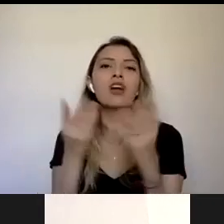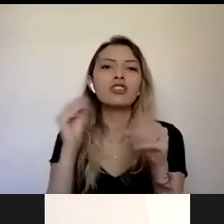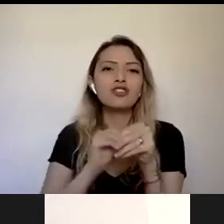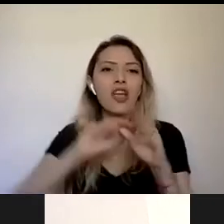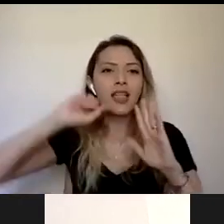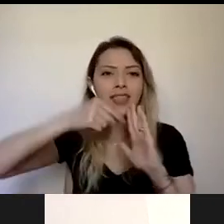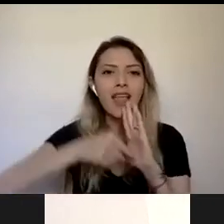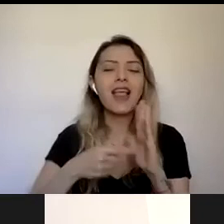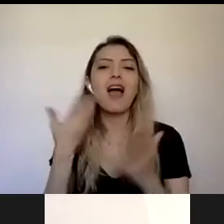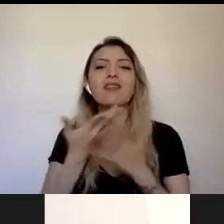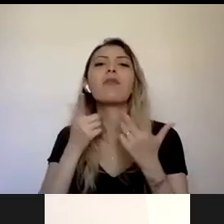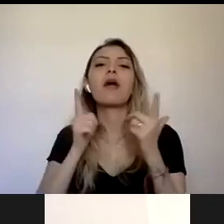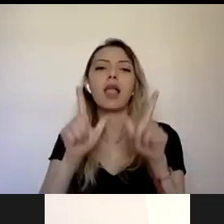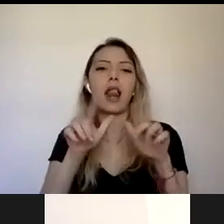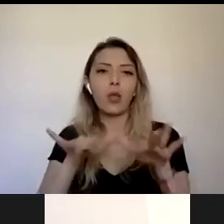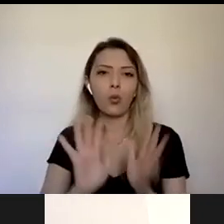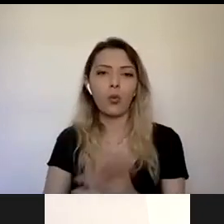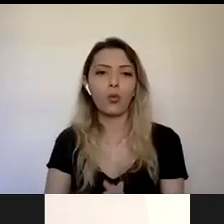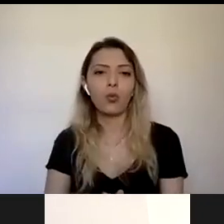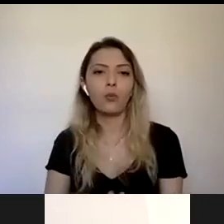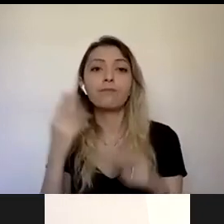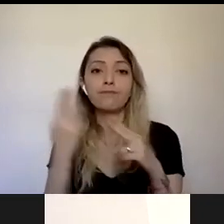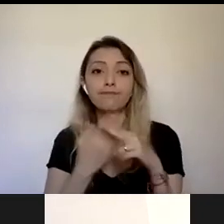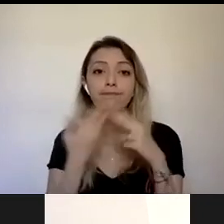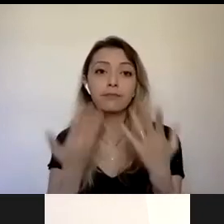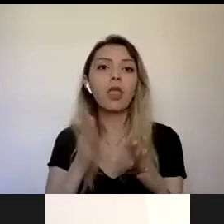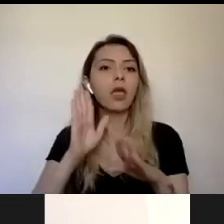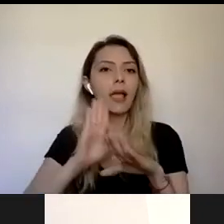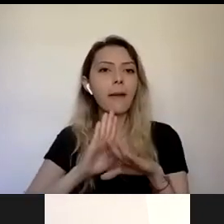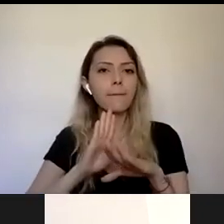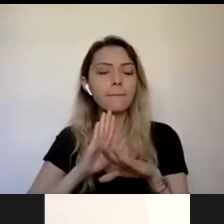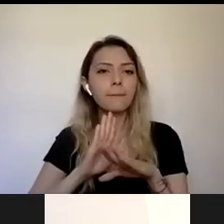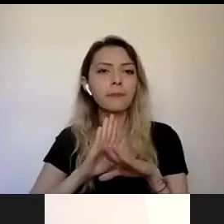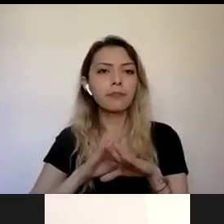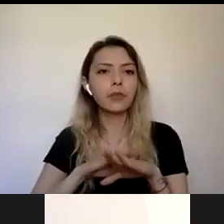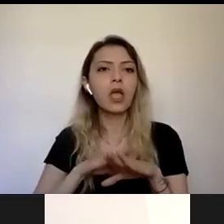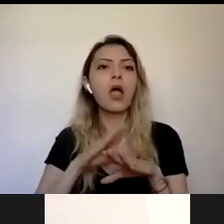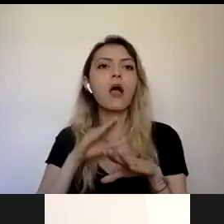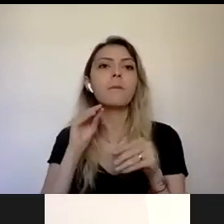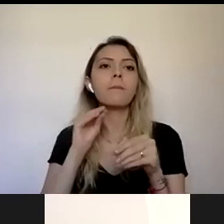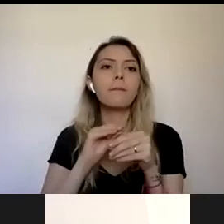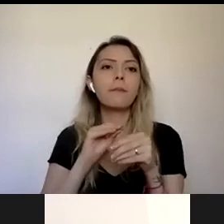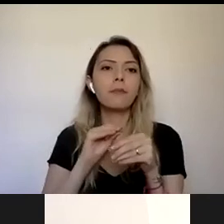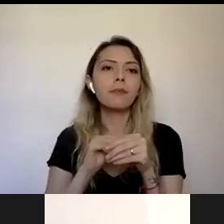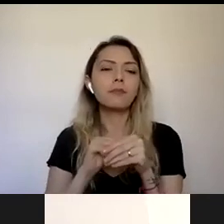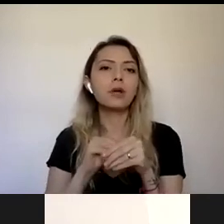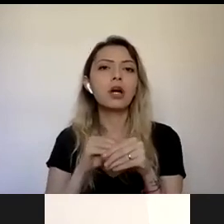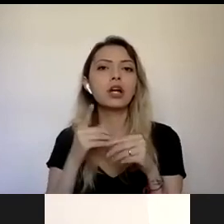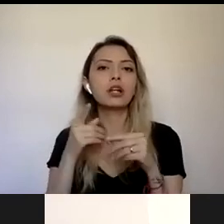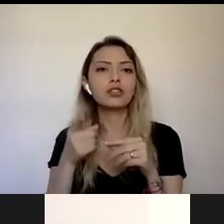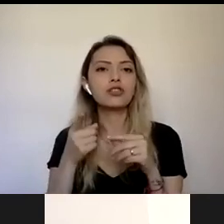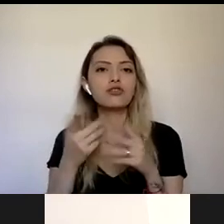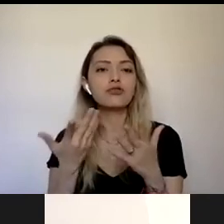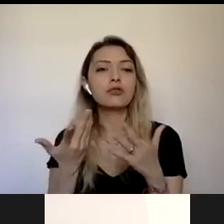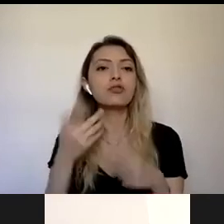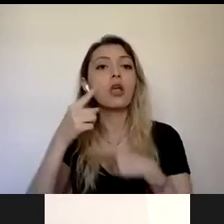girmeye gerek yok. Fakat örneğin yapabilirlik teorisi üzerinden örneğin kalkınmayla ilgili çalışma